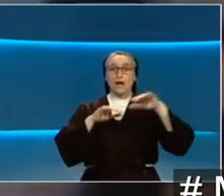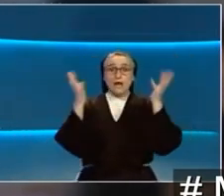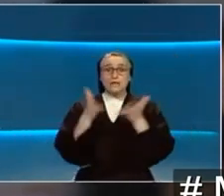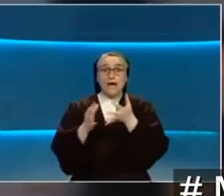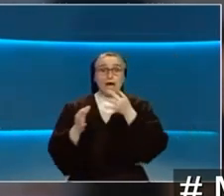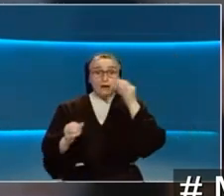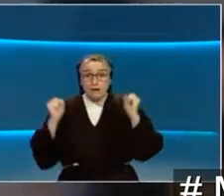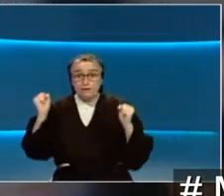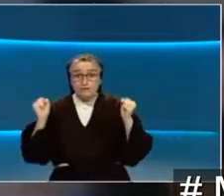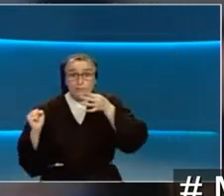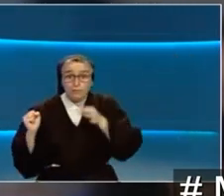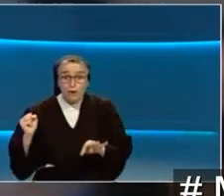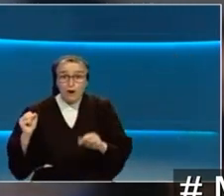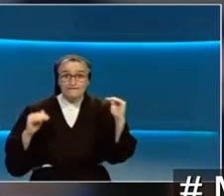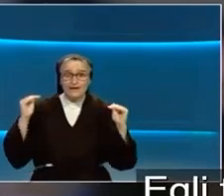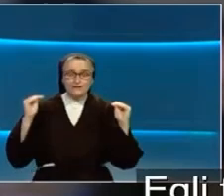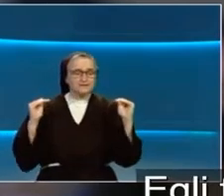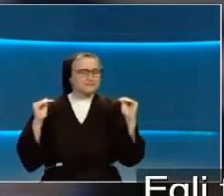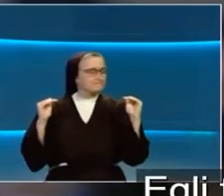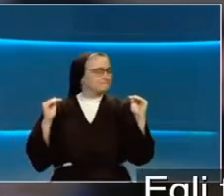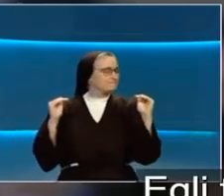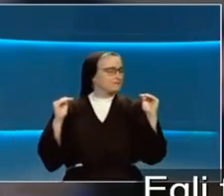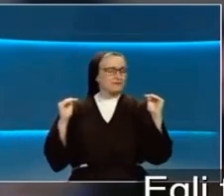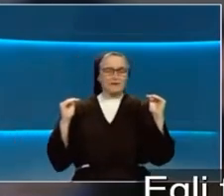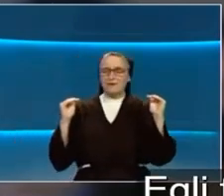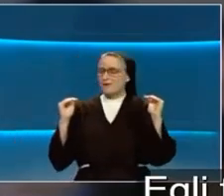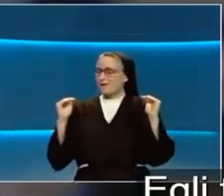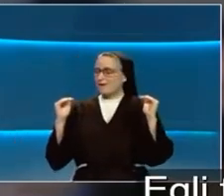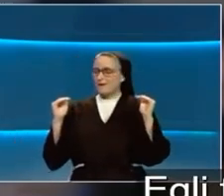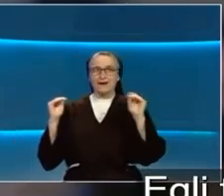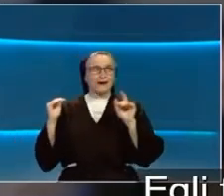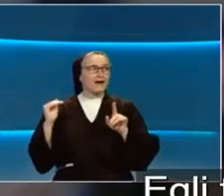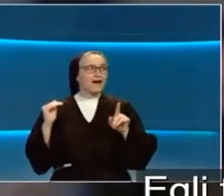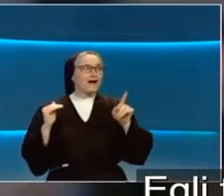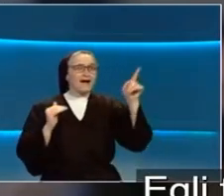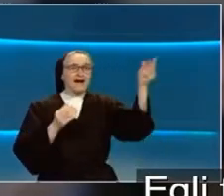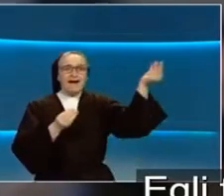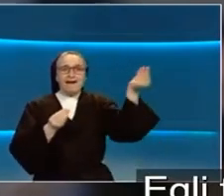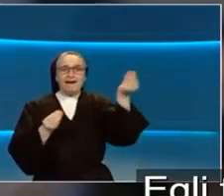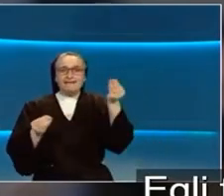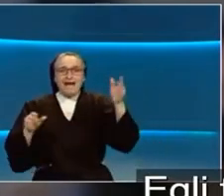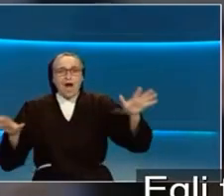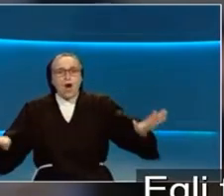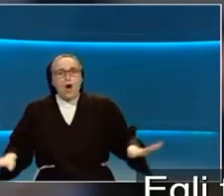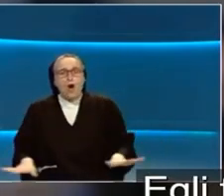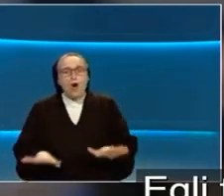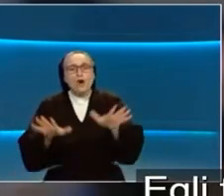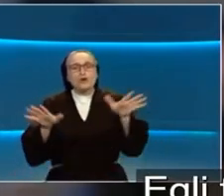non inclinabitur in saeculum saeculi,